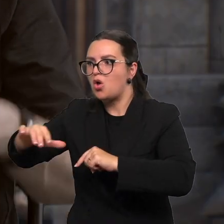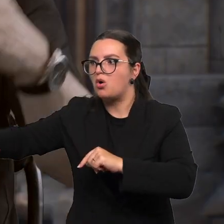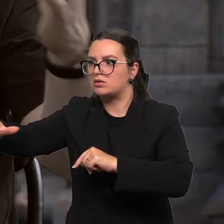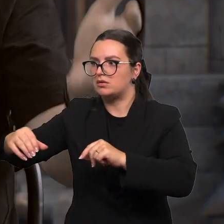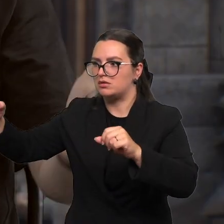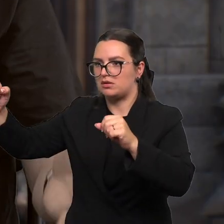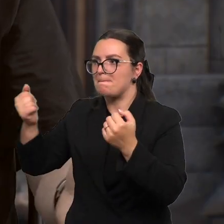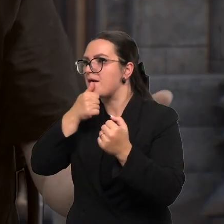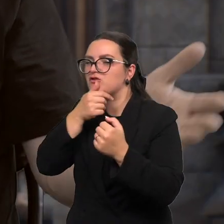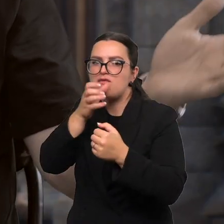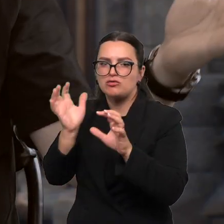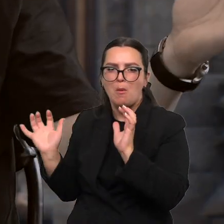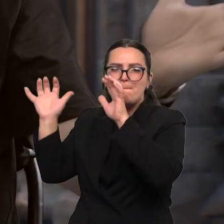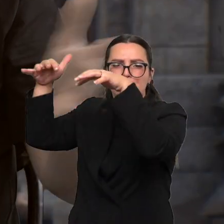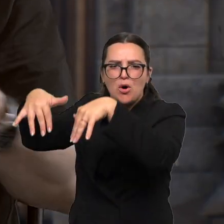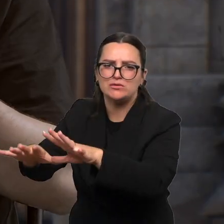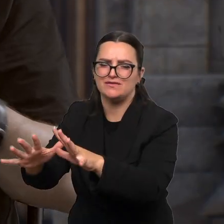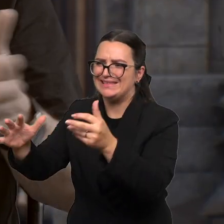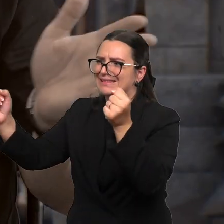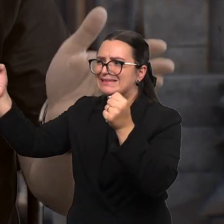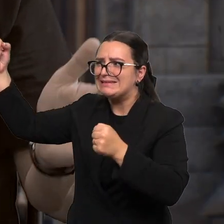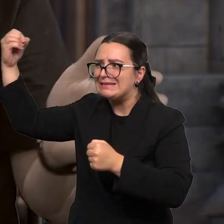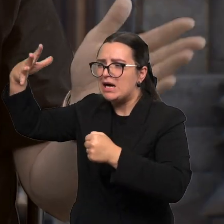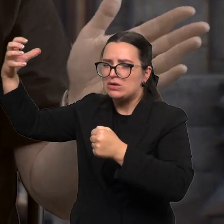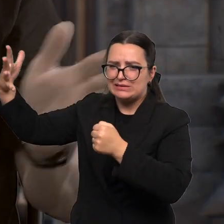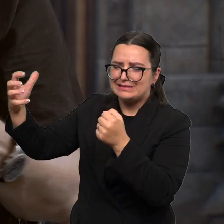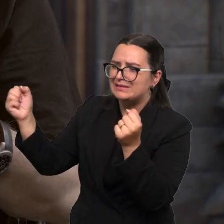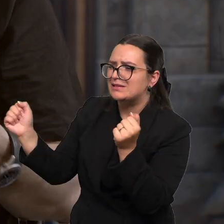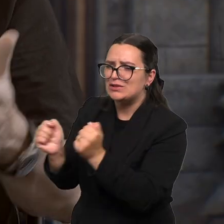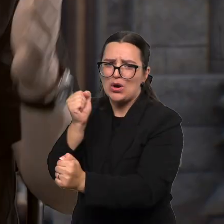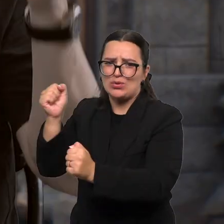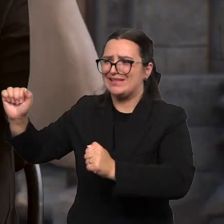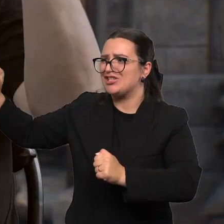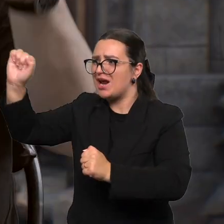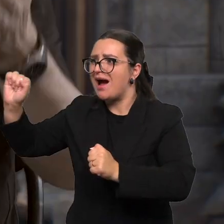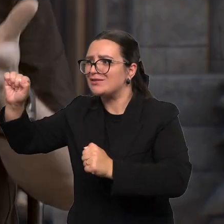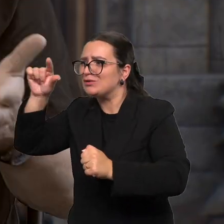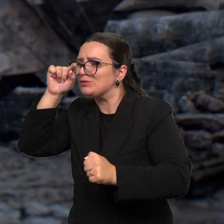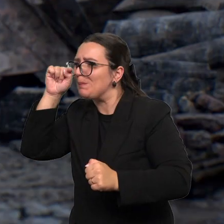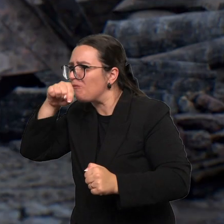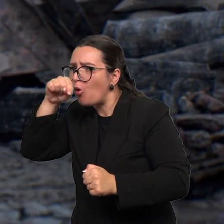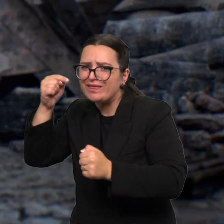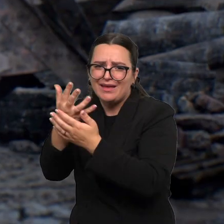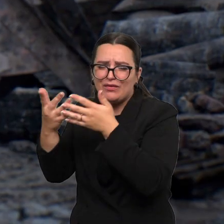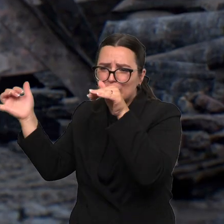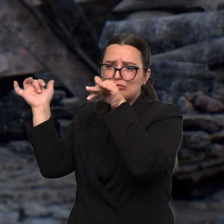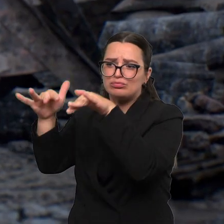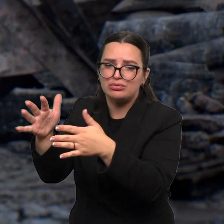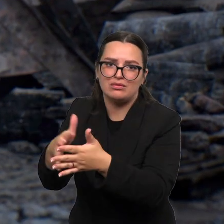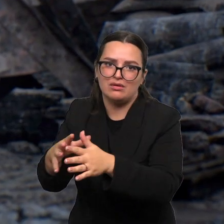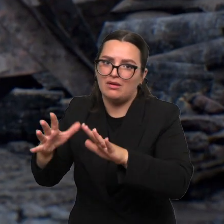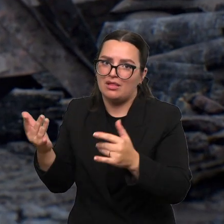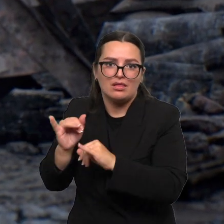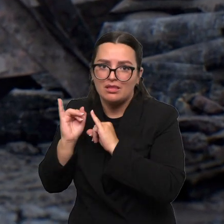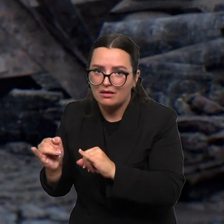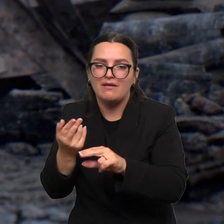maistą laukuose, nes gali ateiti potvynis, gali ateiti sausra, gali ateiti skeriai kokie nors iš Azijos, kas į Europą, čia tik